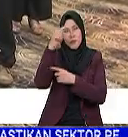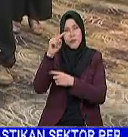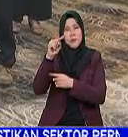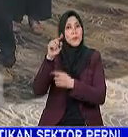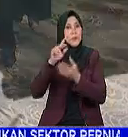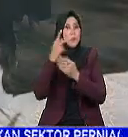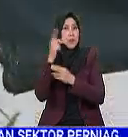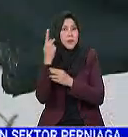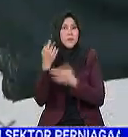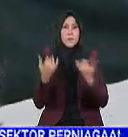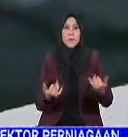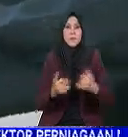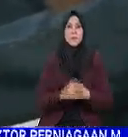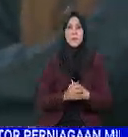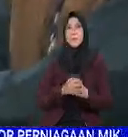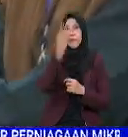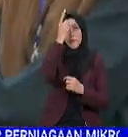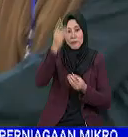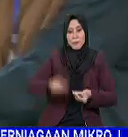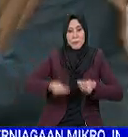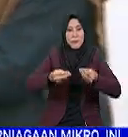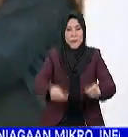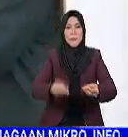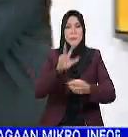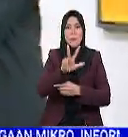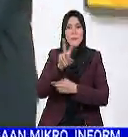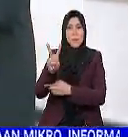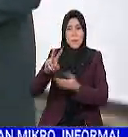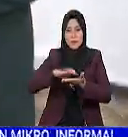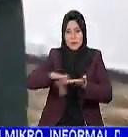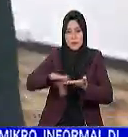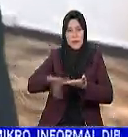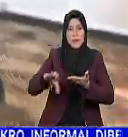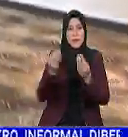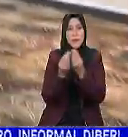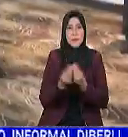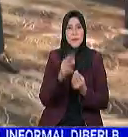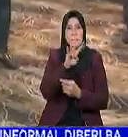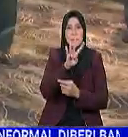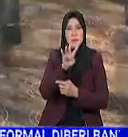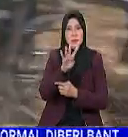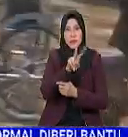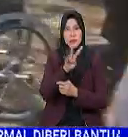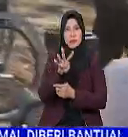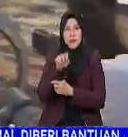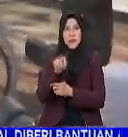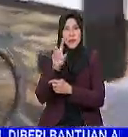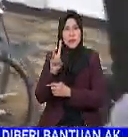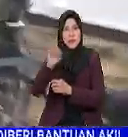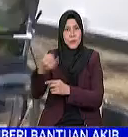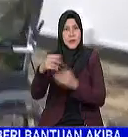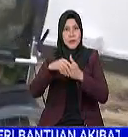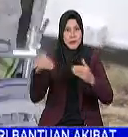ini pada majelis itu jatuh naruden turut menyampaikan 32C pampasan tanah berjumlah 24 perbulan 6juta Ringgit